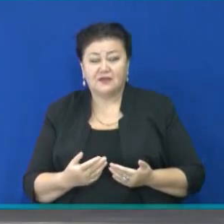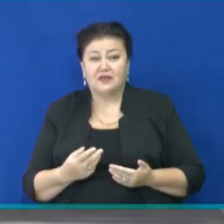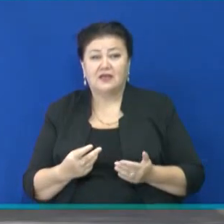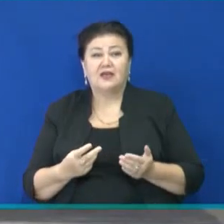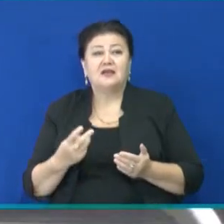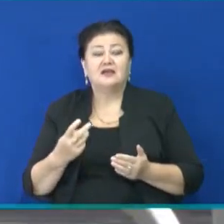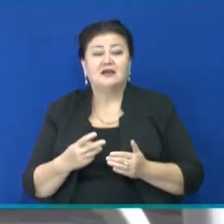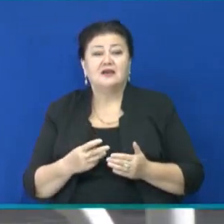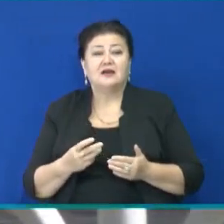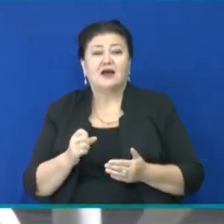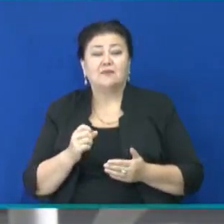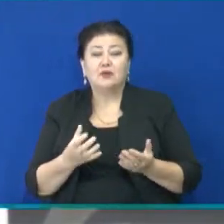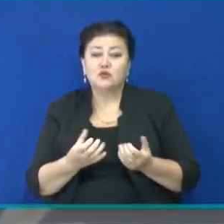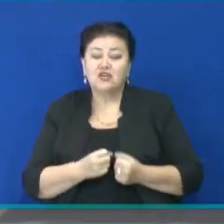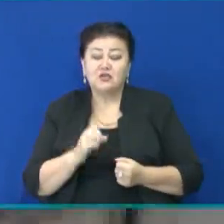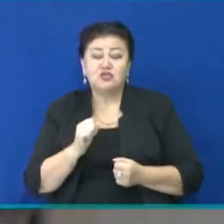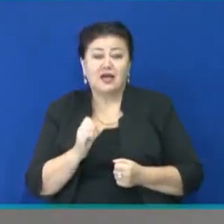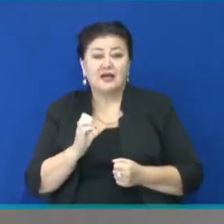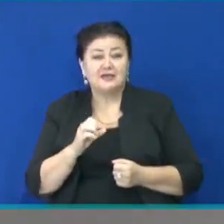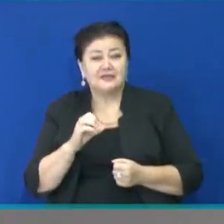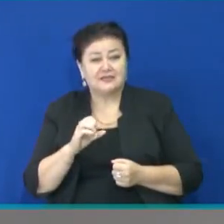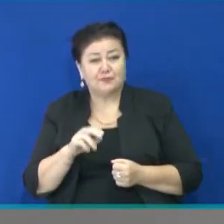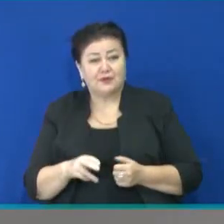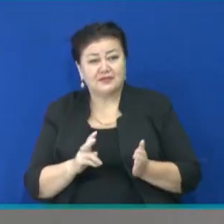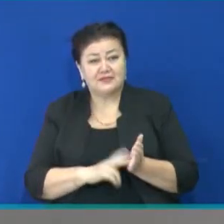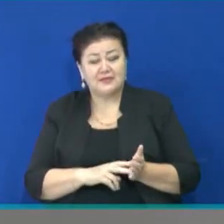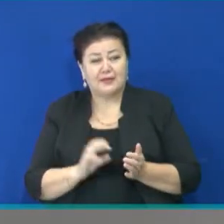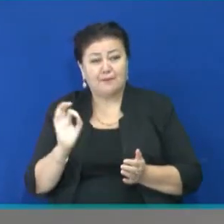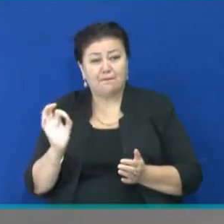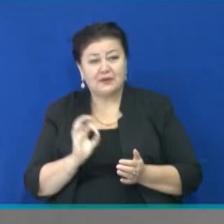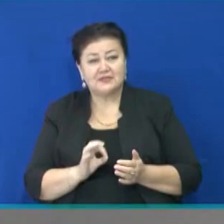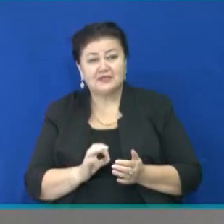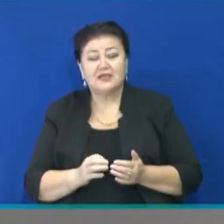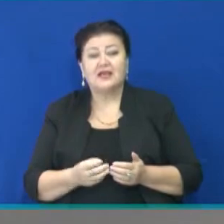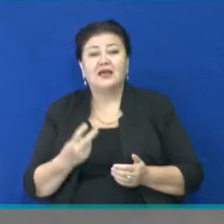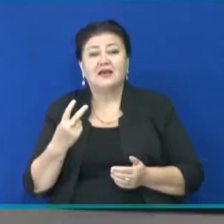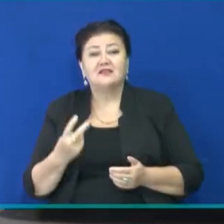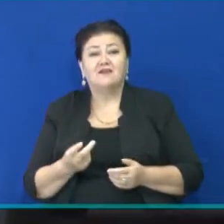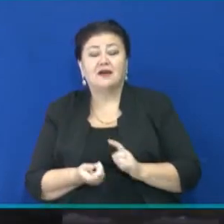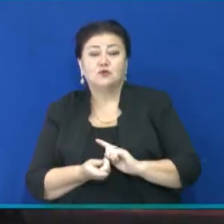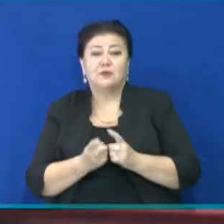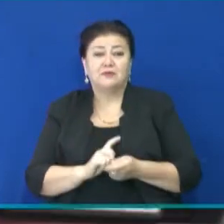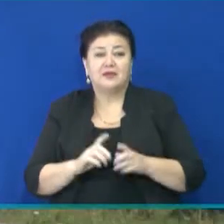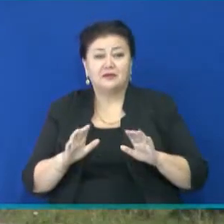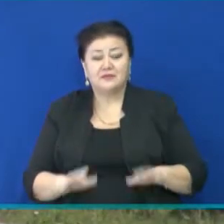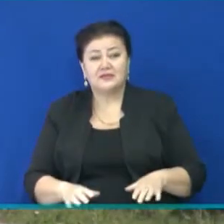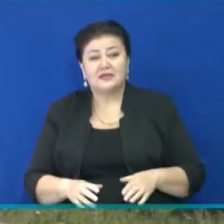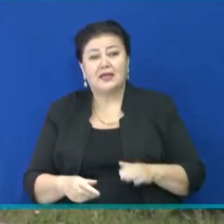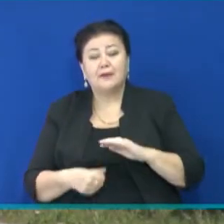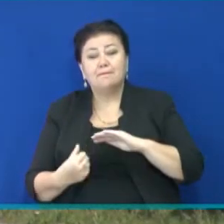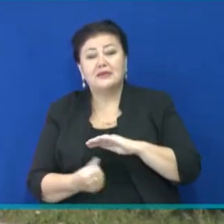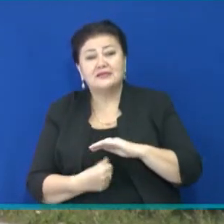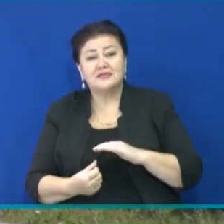7, асыраушысынан айырылғандарға 7, ішкі көші-қонмен келгендерге 2 грант беріледі. Грант алуға жұмыссыздар